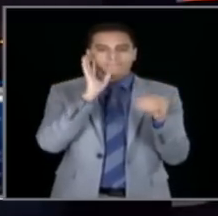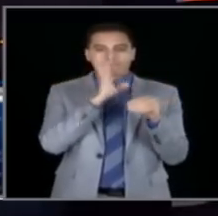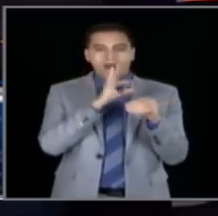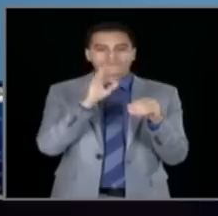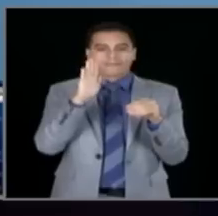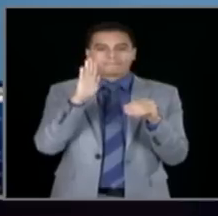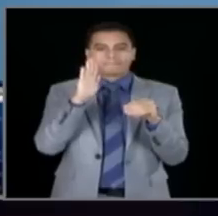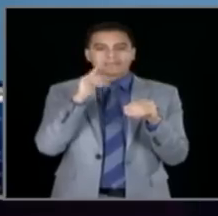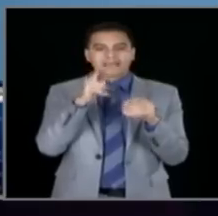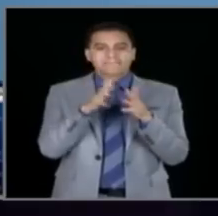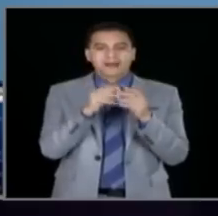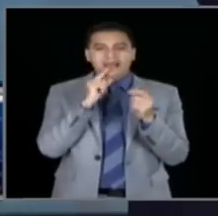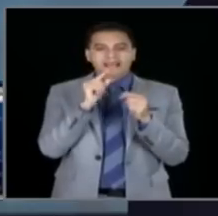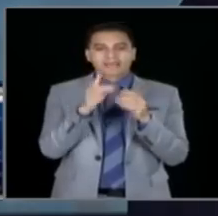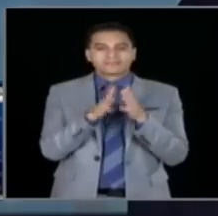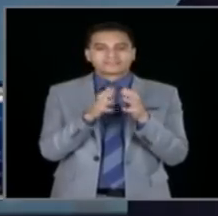يا إيمان،